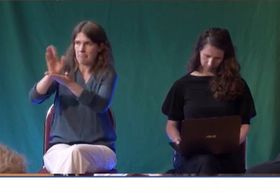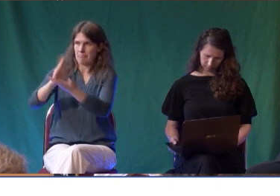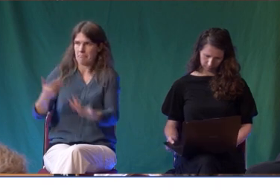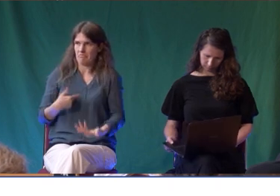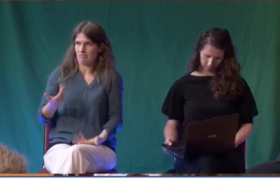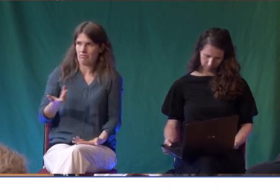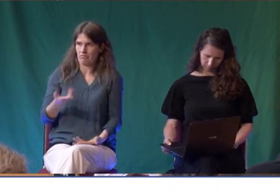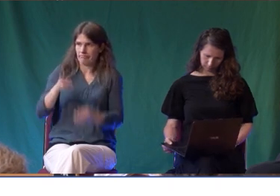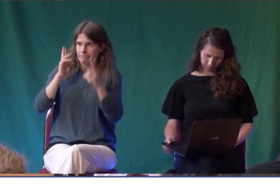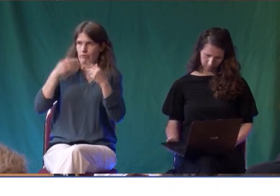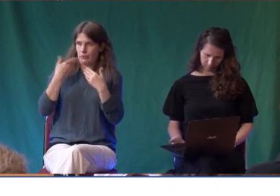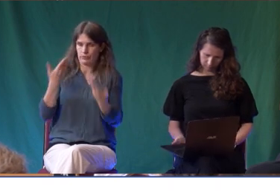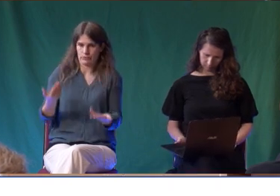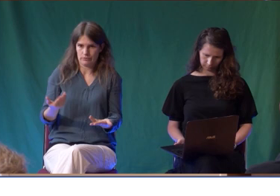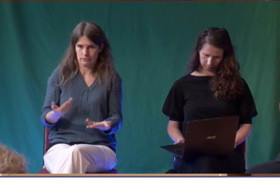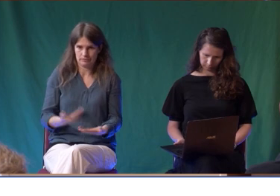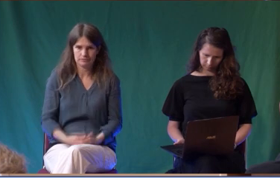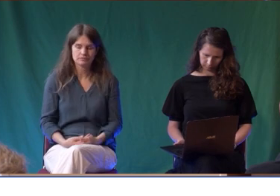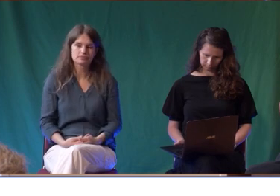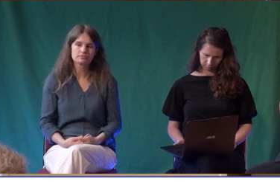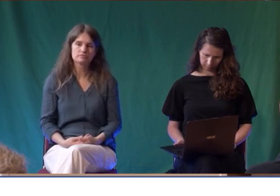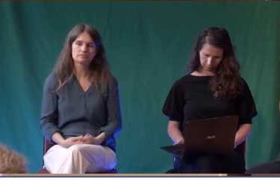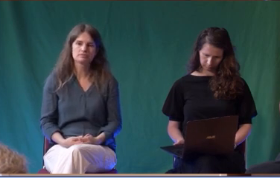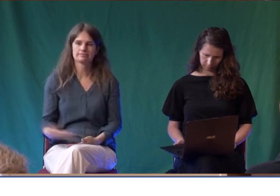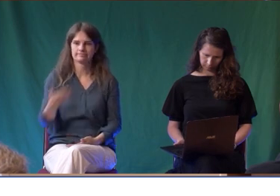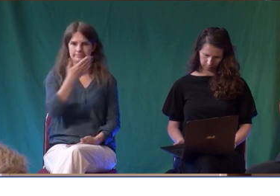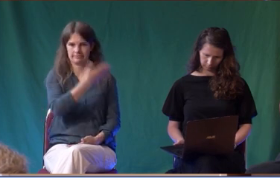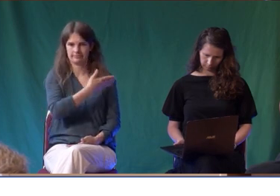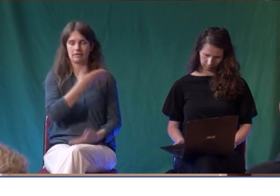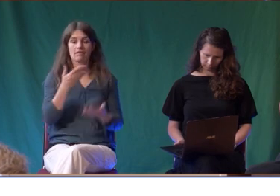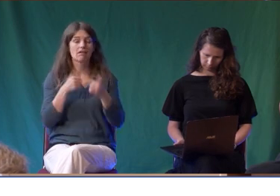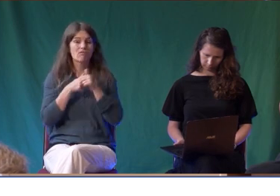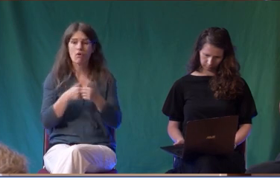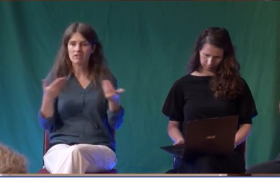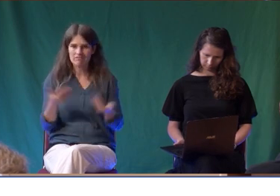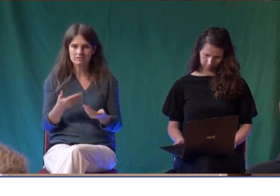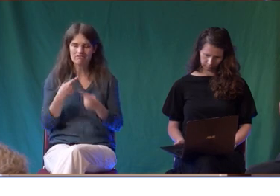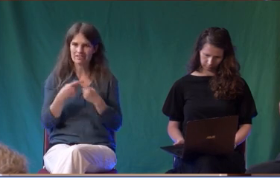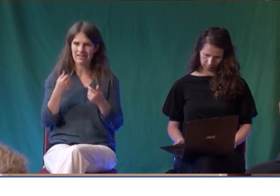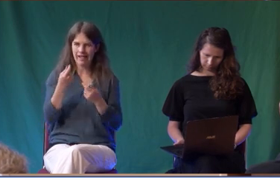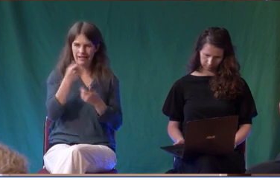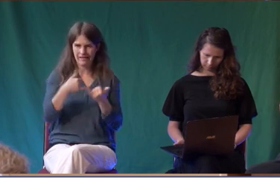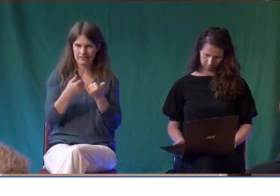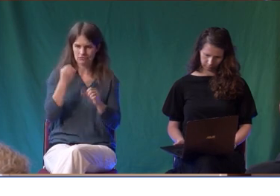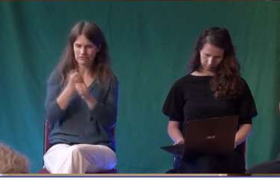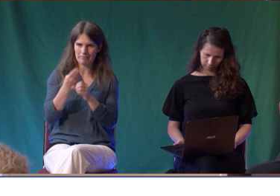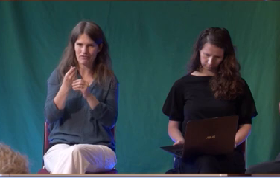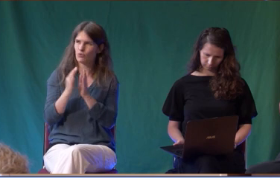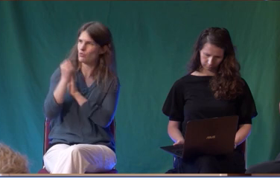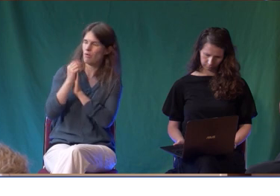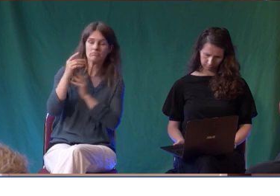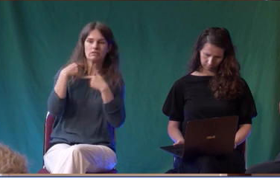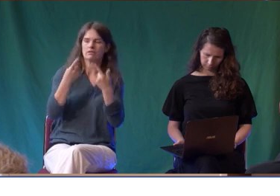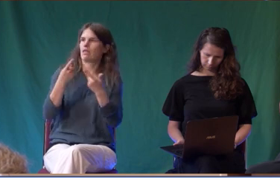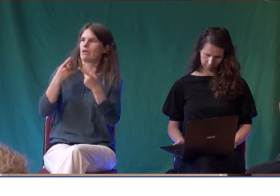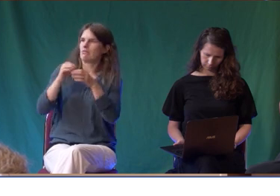die Folge davon ist dass die Eltern dann erst Maßnahmen ausbrechen dass sie die passame beenden in familienpsychologischen Gutachten